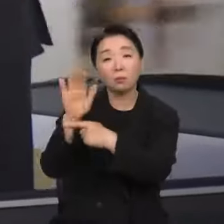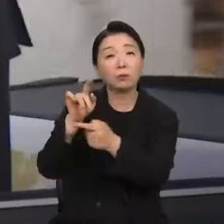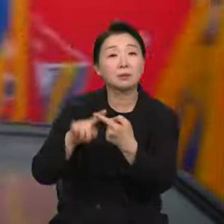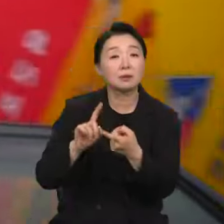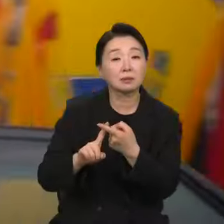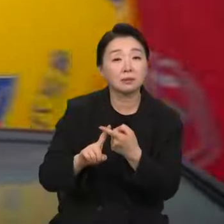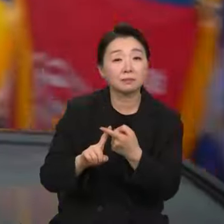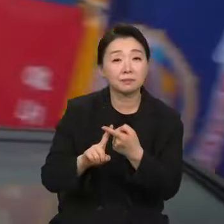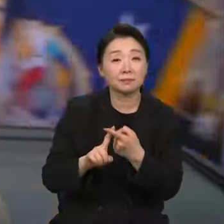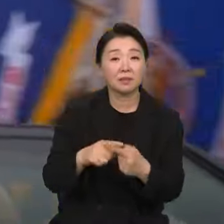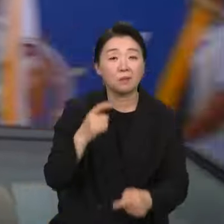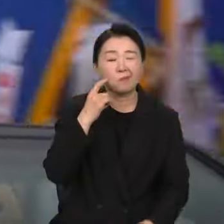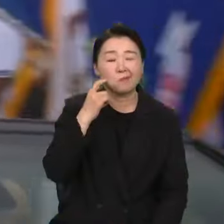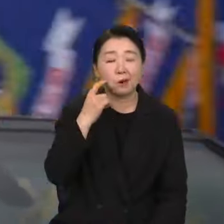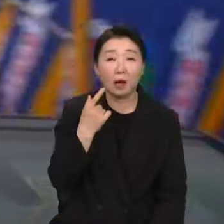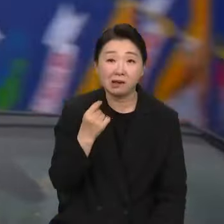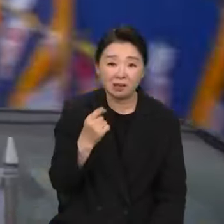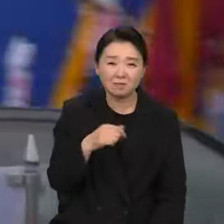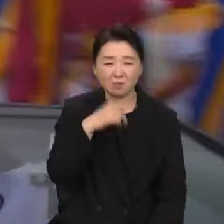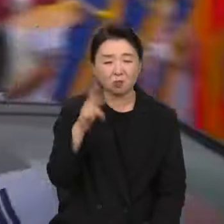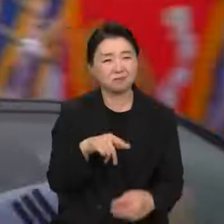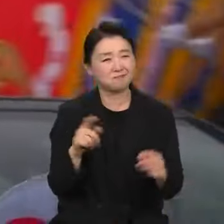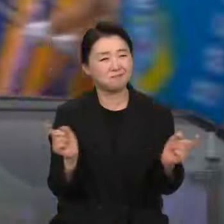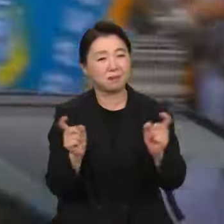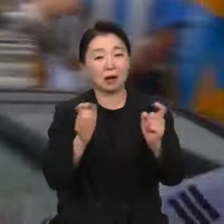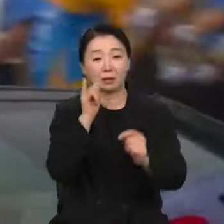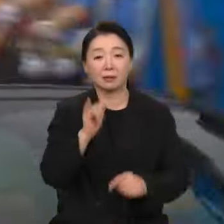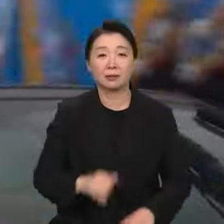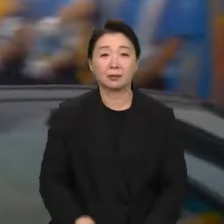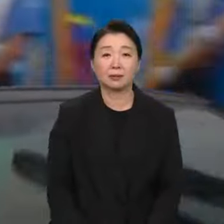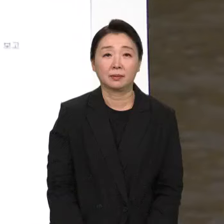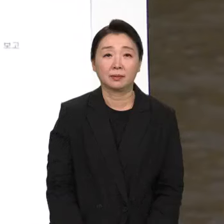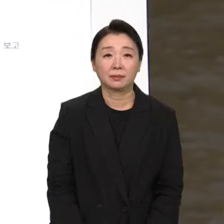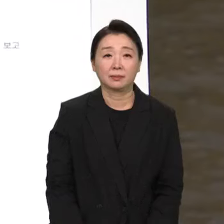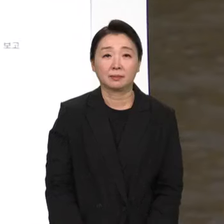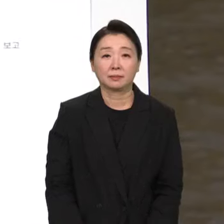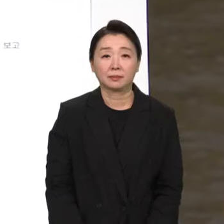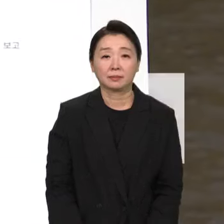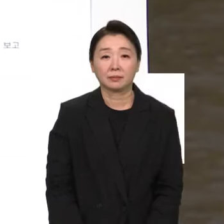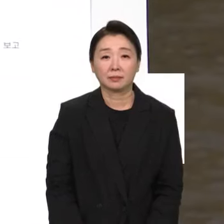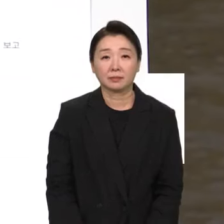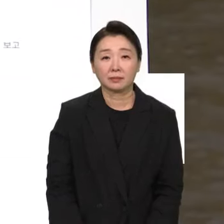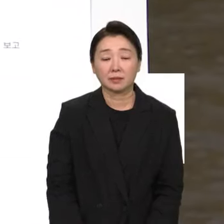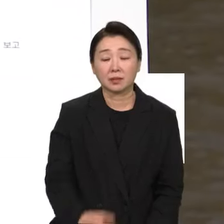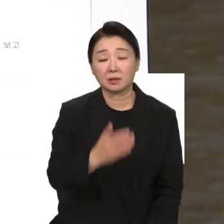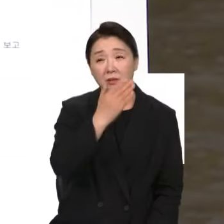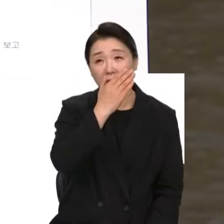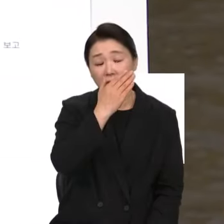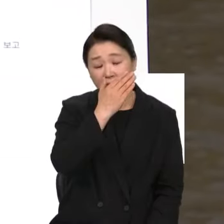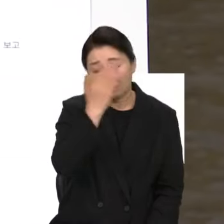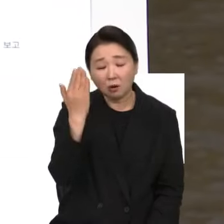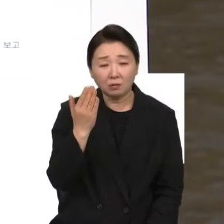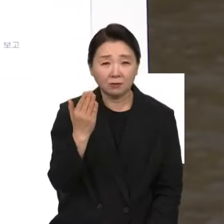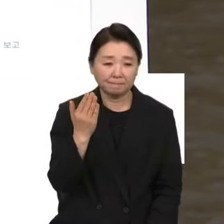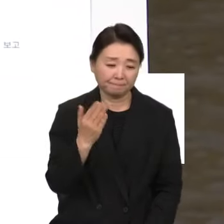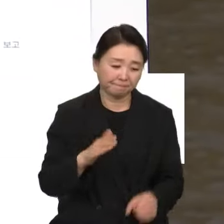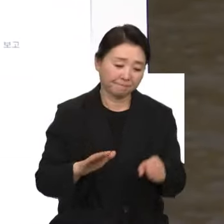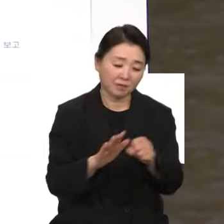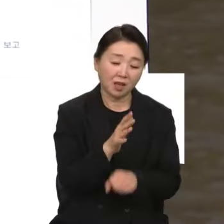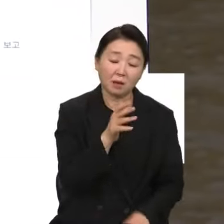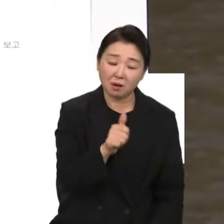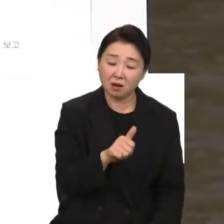반칙, 거짓말 같은 날선 공방도 이어졌습니다. 젊은 해병의 안타까운 죽음을 둘러싼 진실을